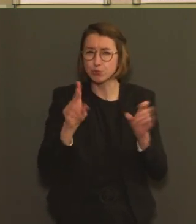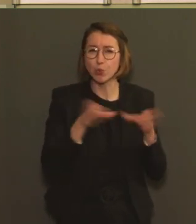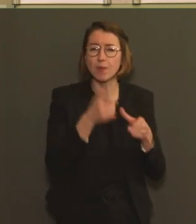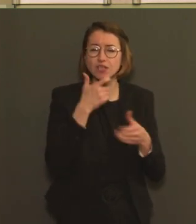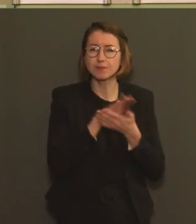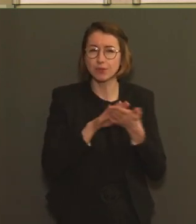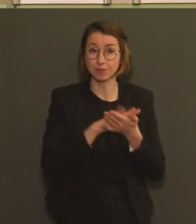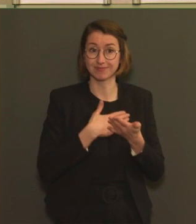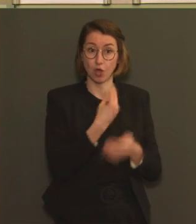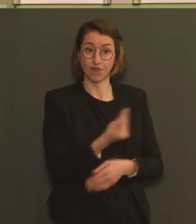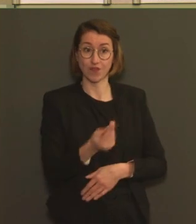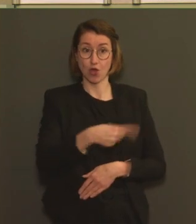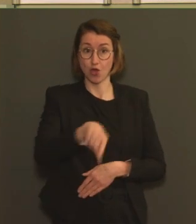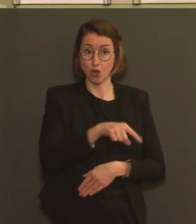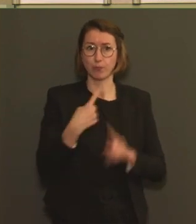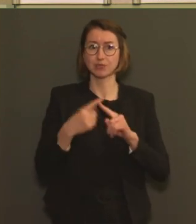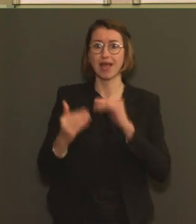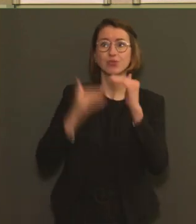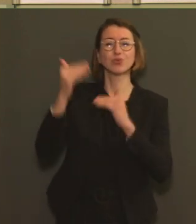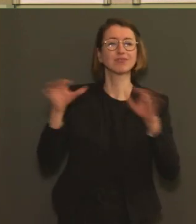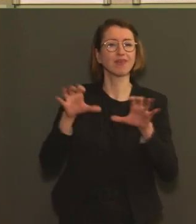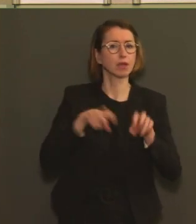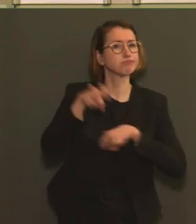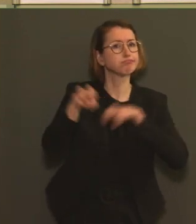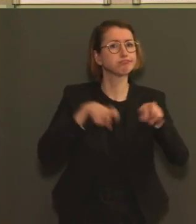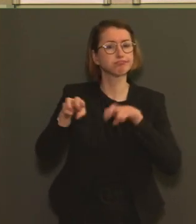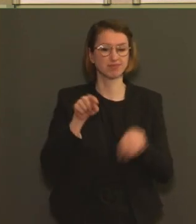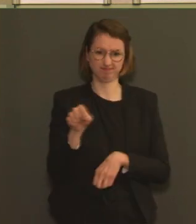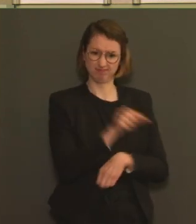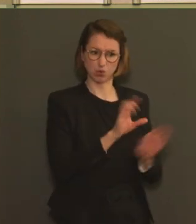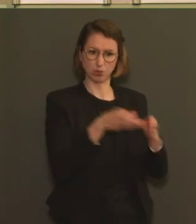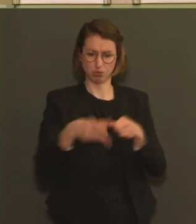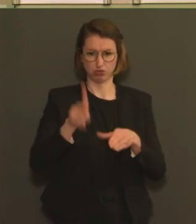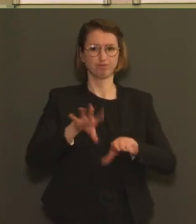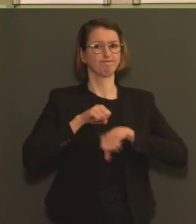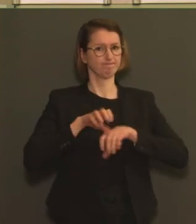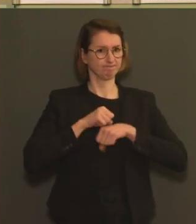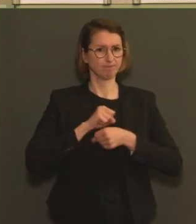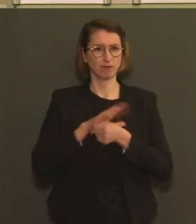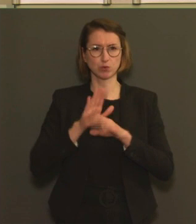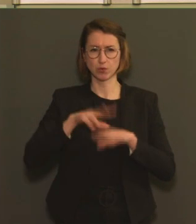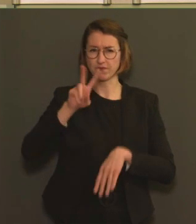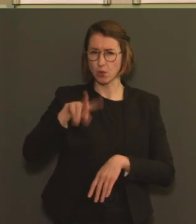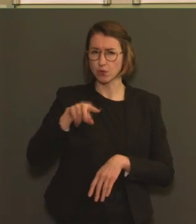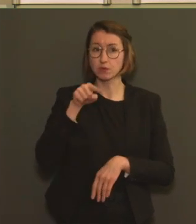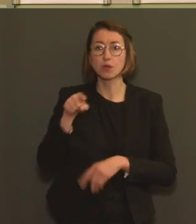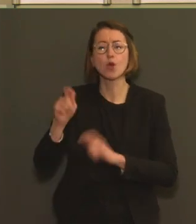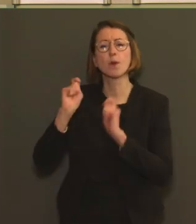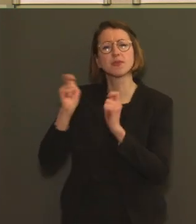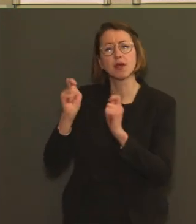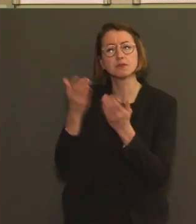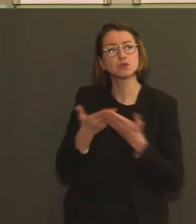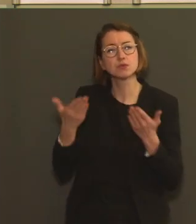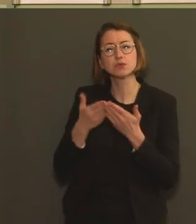active. Si on s'intéresse aux hospitalisations, on voit que celles-ci sont en légère hausse sur la